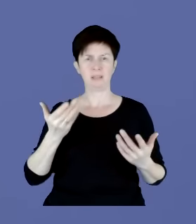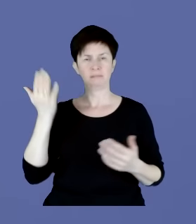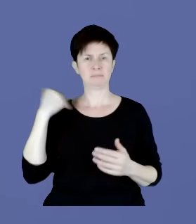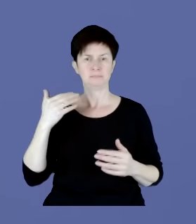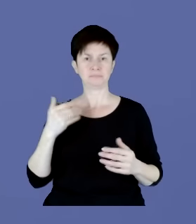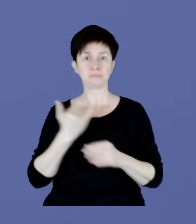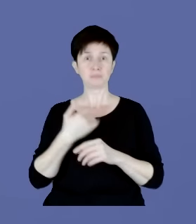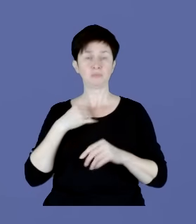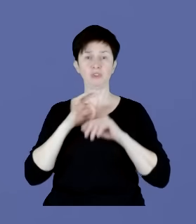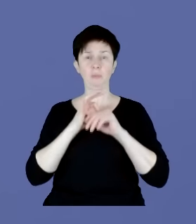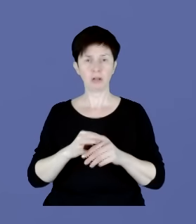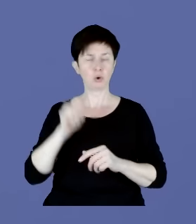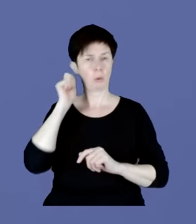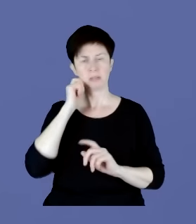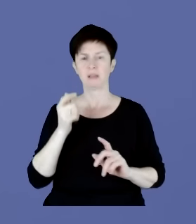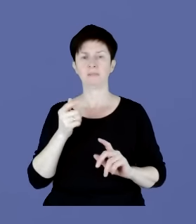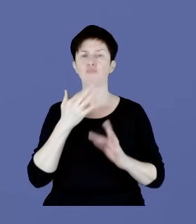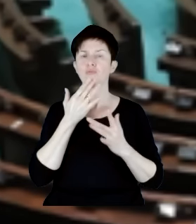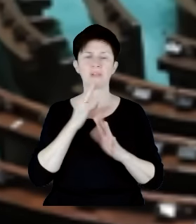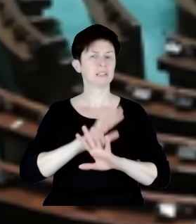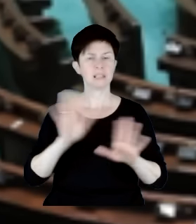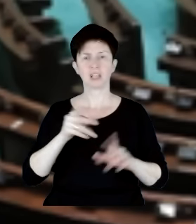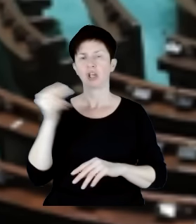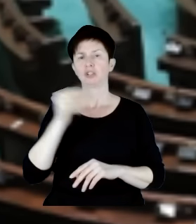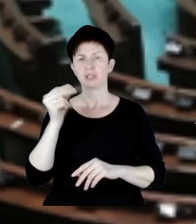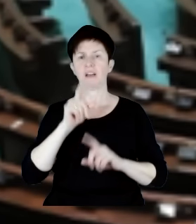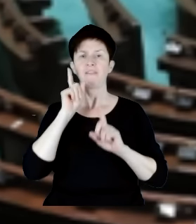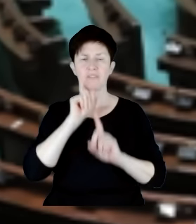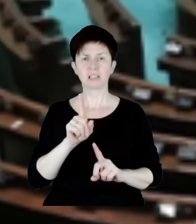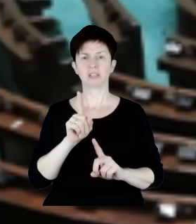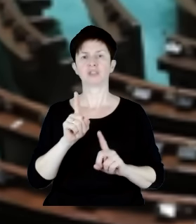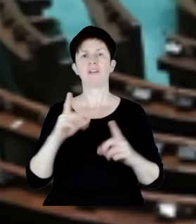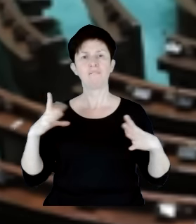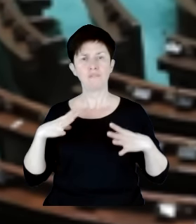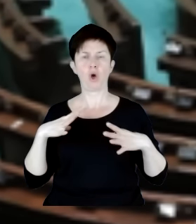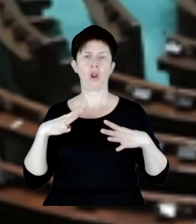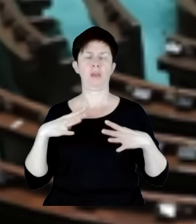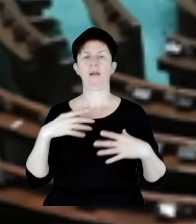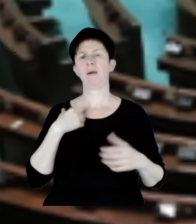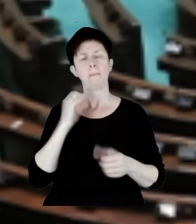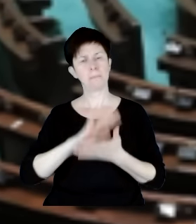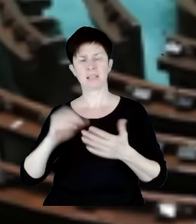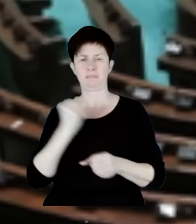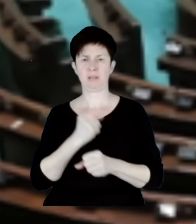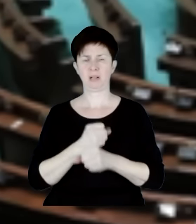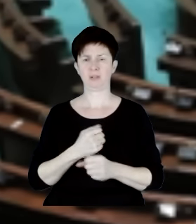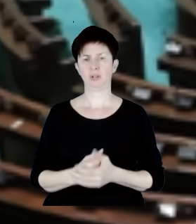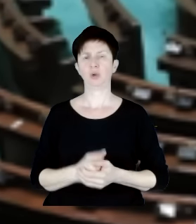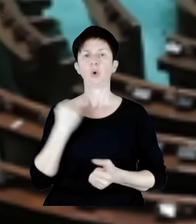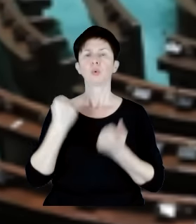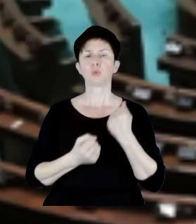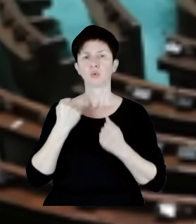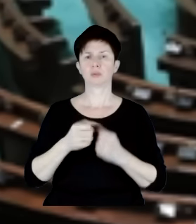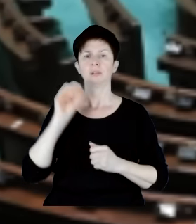wprowadzane, no to kobiety apelowały o to, żeby ta niedziela rzeczywiście była dniem wolnym od pracy, bo trudno jest wymusić na pracodawcy